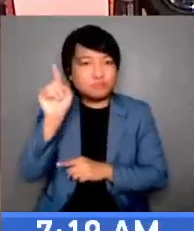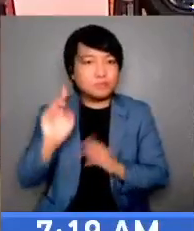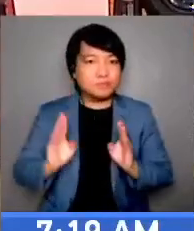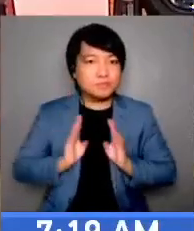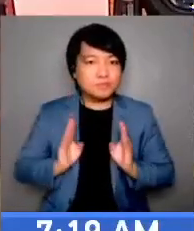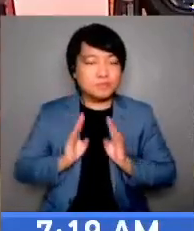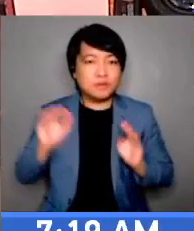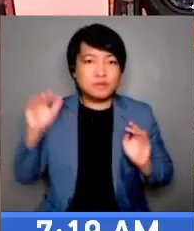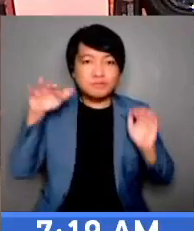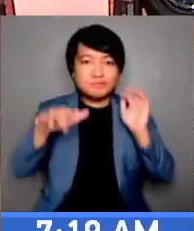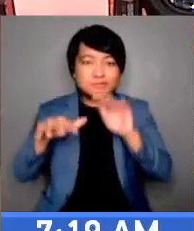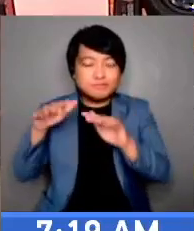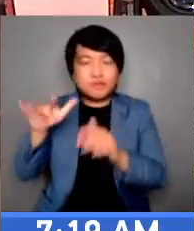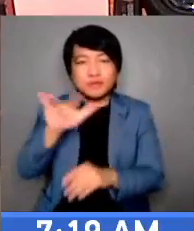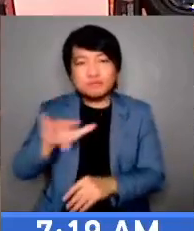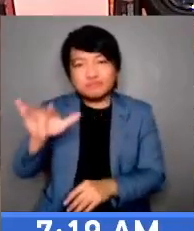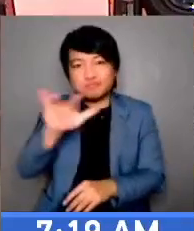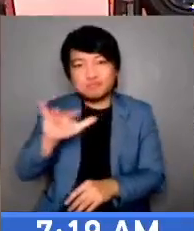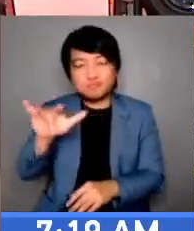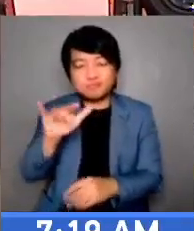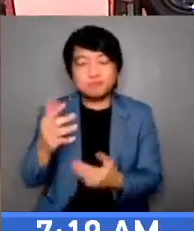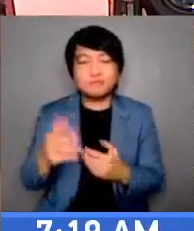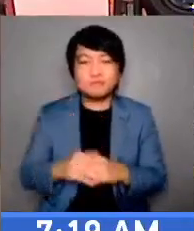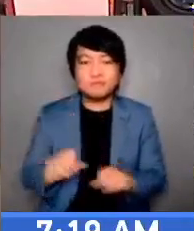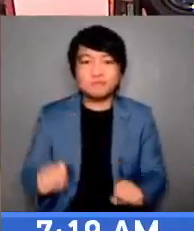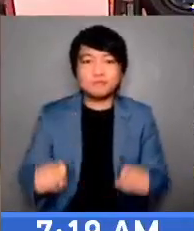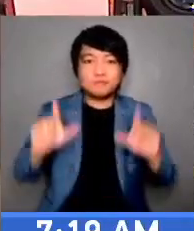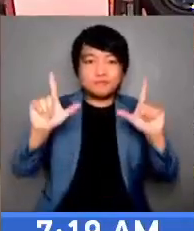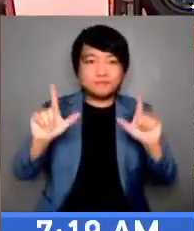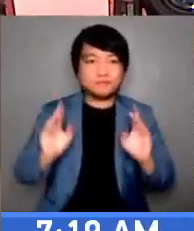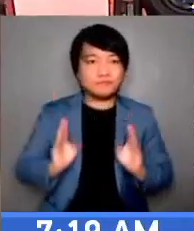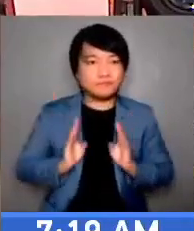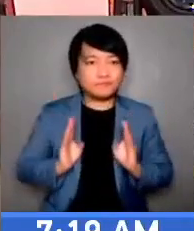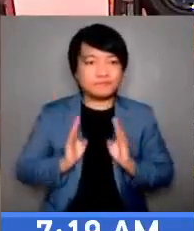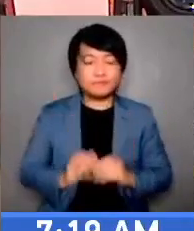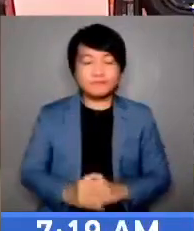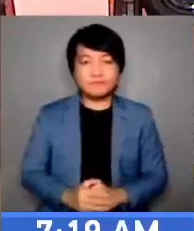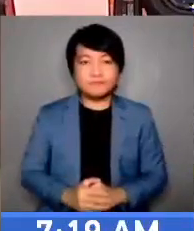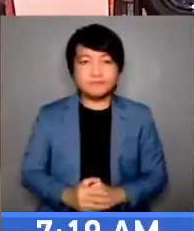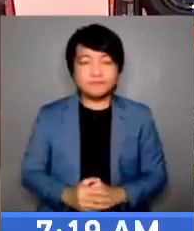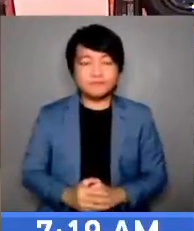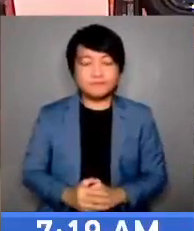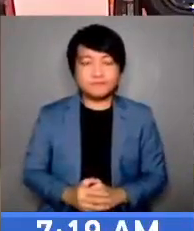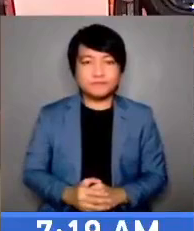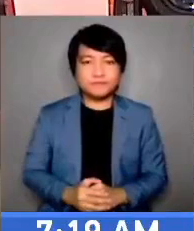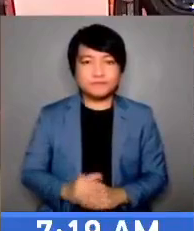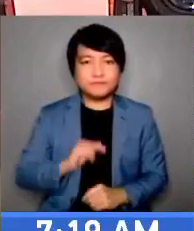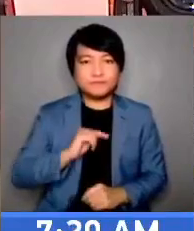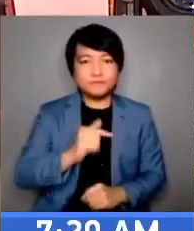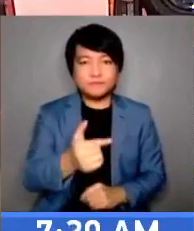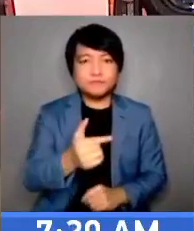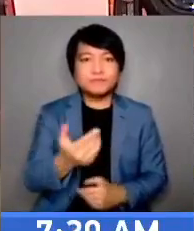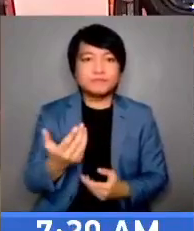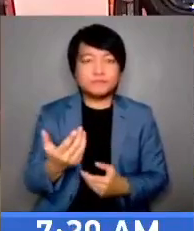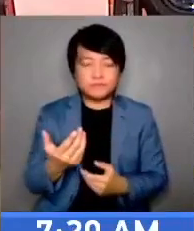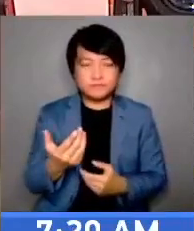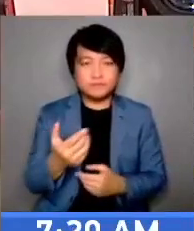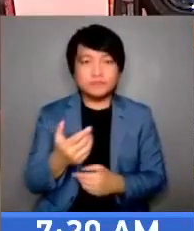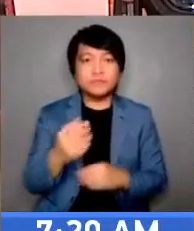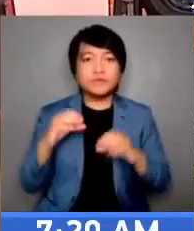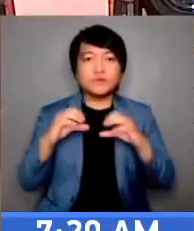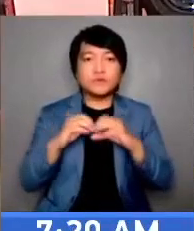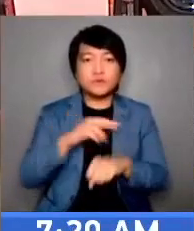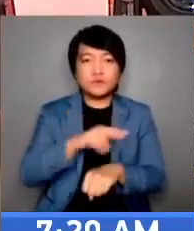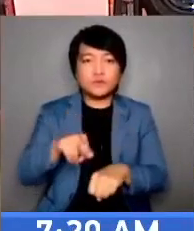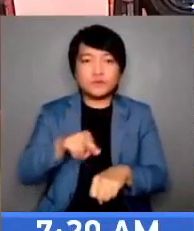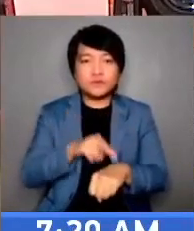gun ngas at live mula sa Baguio City may unang balita si jasm Gabriel galban ng GMA Regional TV one North